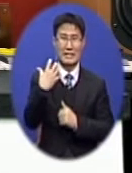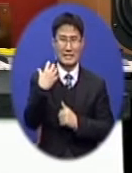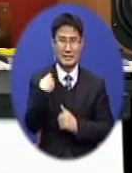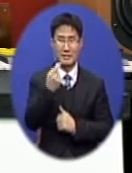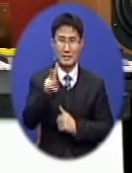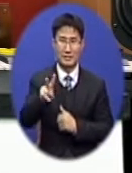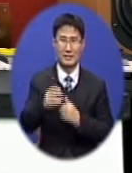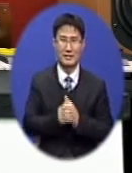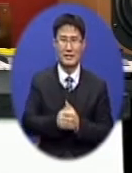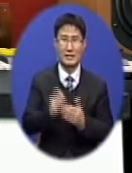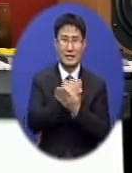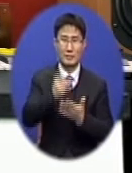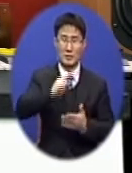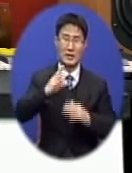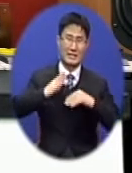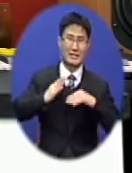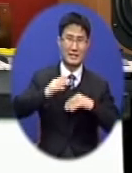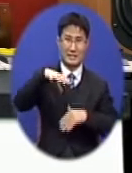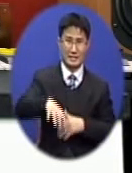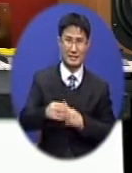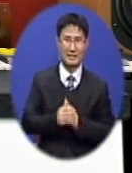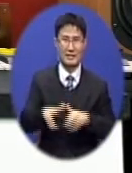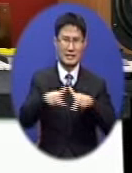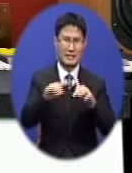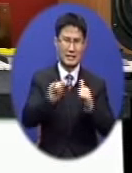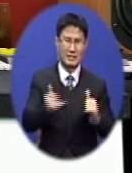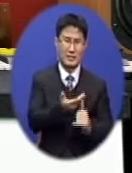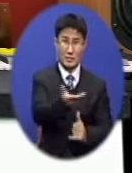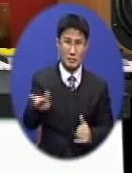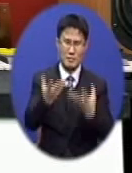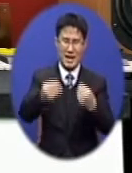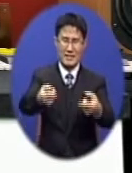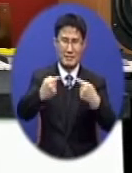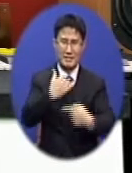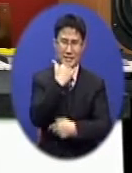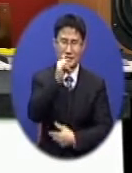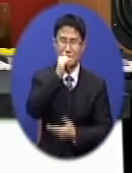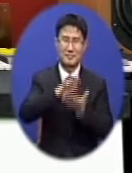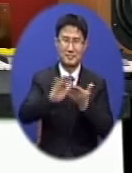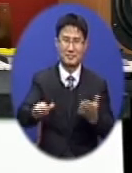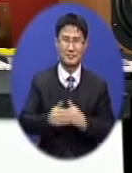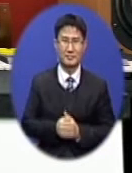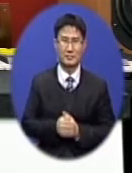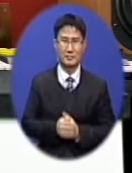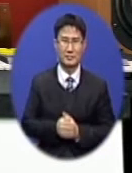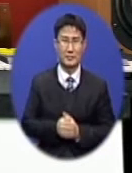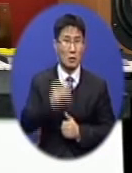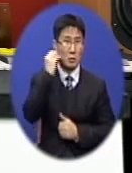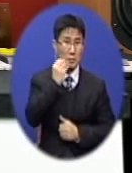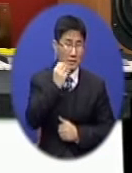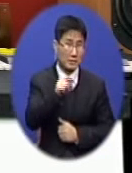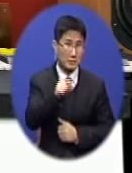그 복지TV 네. 나눔 노래 자랑에서는 네. 장애인 여러분들의 많은 참여를 기다리고 있습니다. 네.